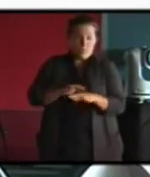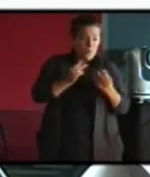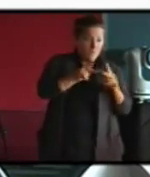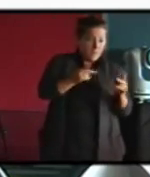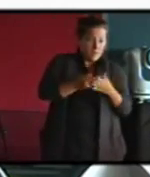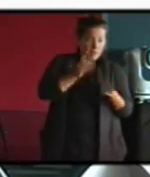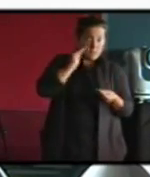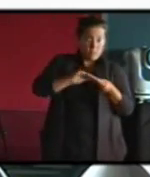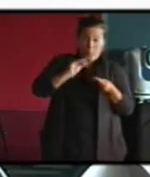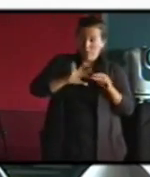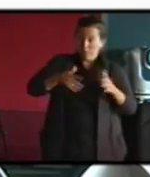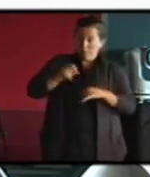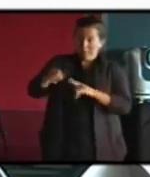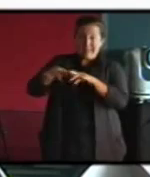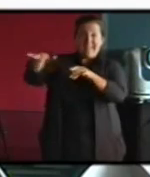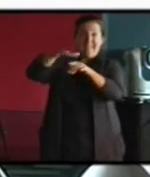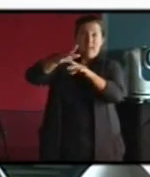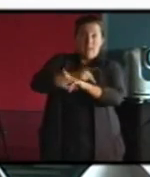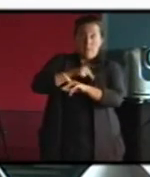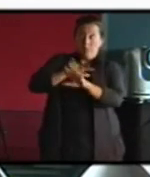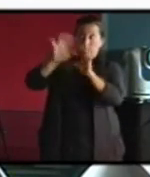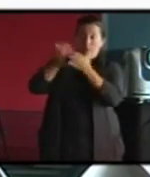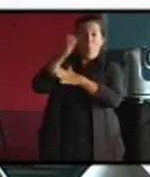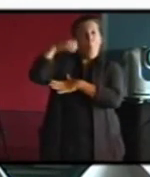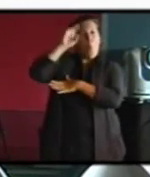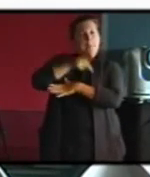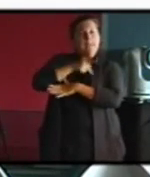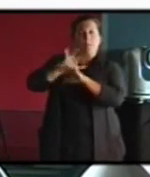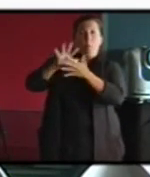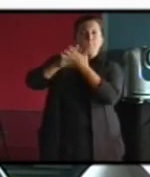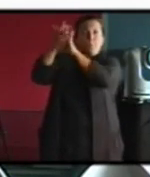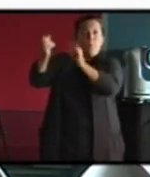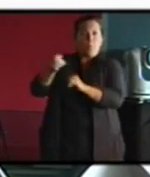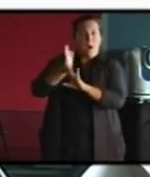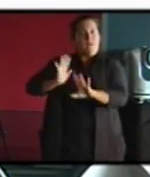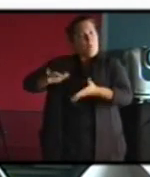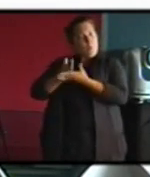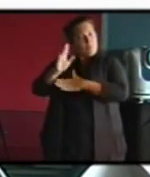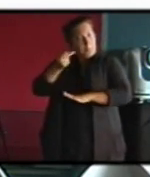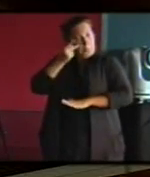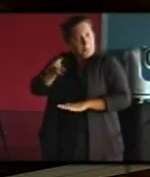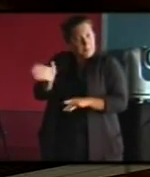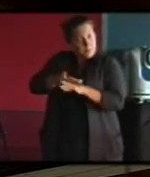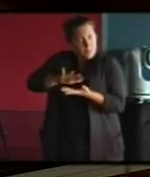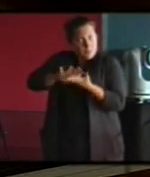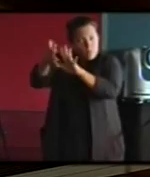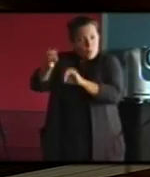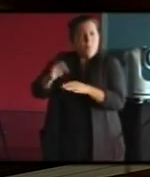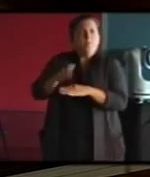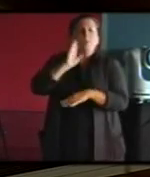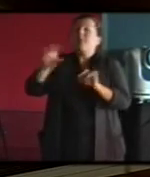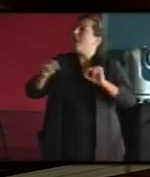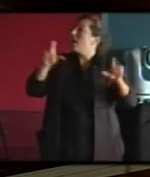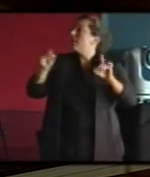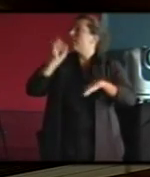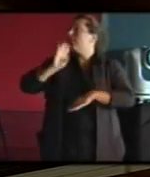elle se pose la question de comment on peut faire muter ce territoire, qui était un grand projet montpelliérain. Vous pouvez passer les images en